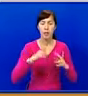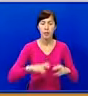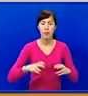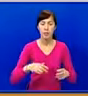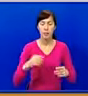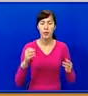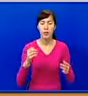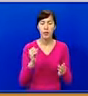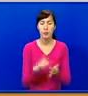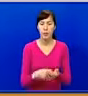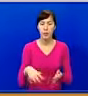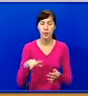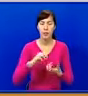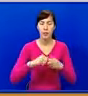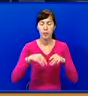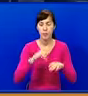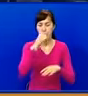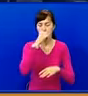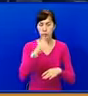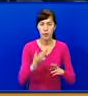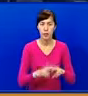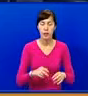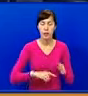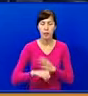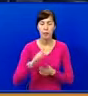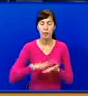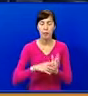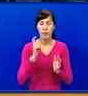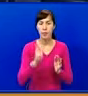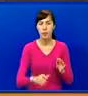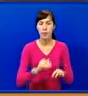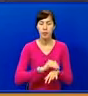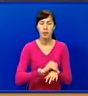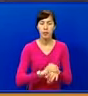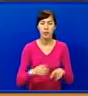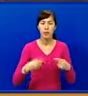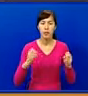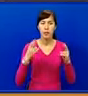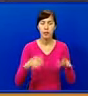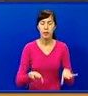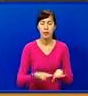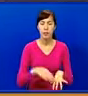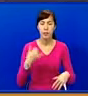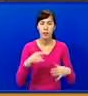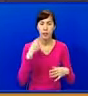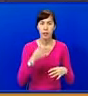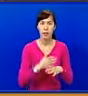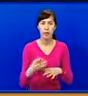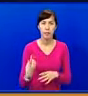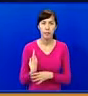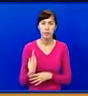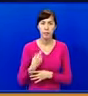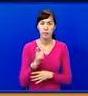қадалған оқ, түйткілдің түйінін тарқата алмай отыр. Оған негізгі себеп адами фактор. Кейбір қылмыс деңгейін төмендегенін айтқан сала басшысы